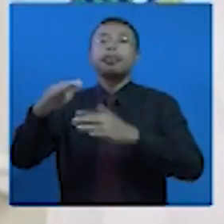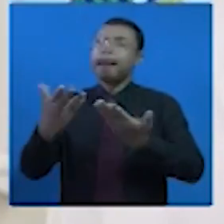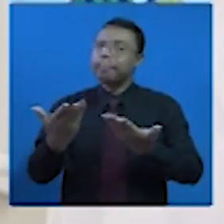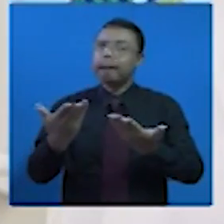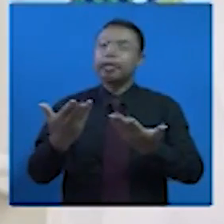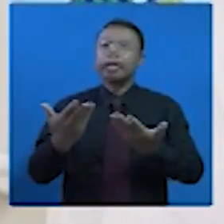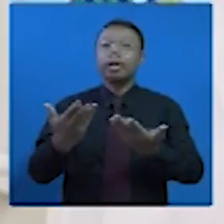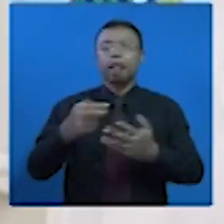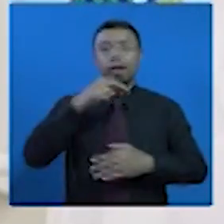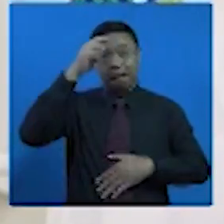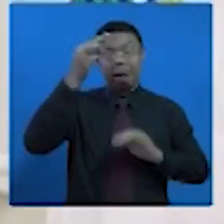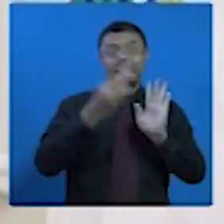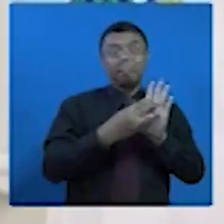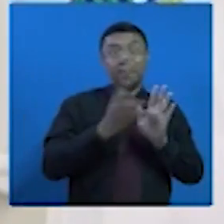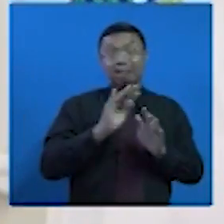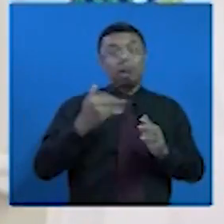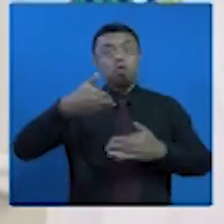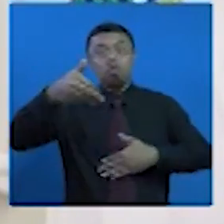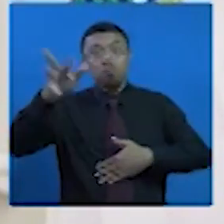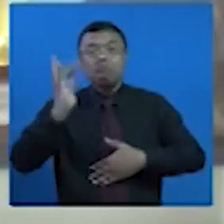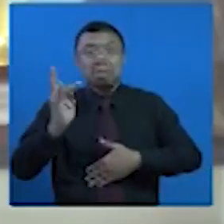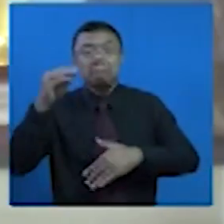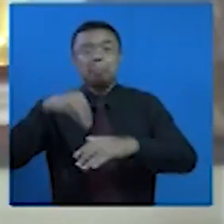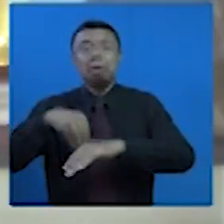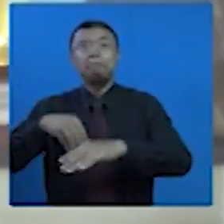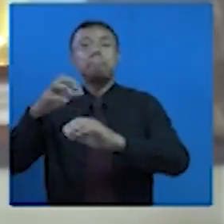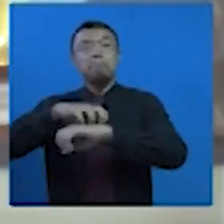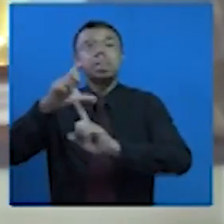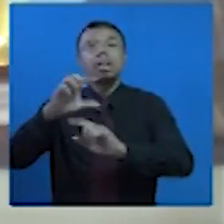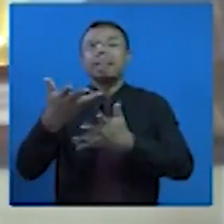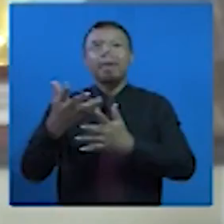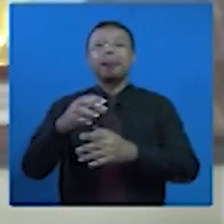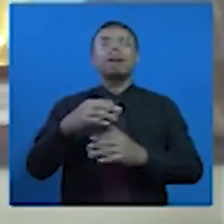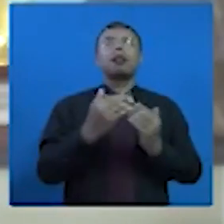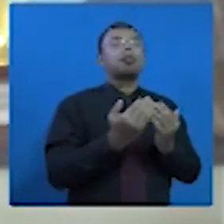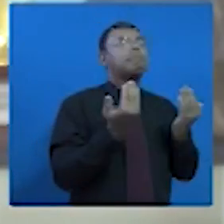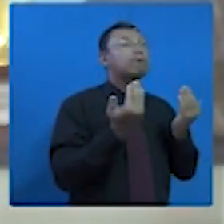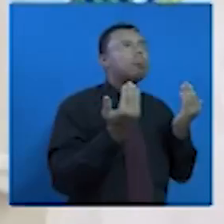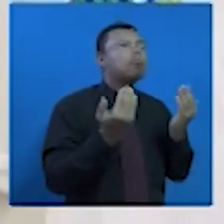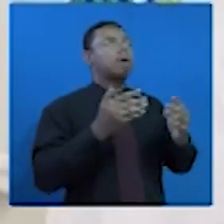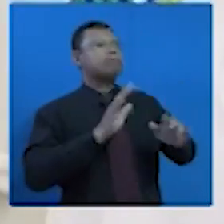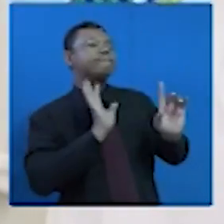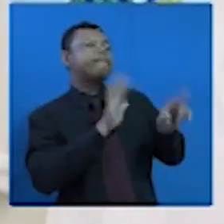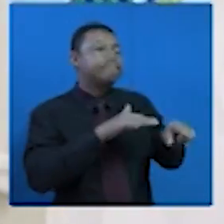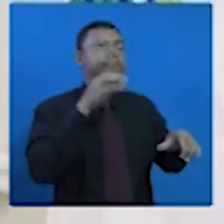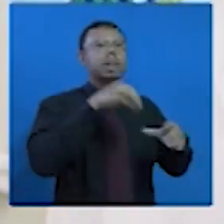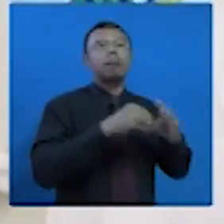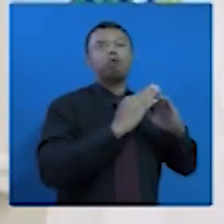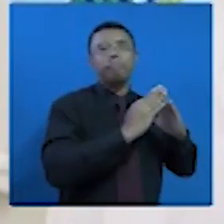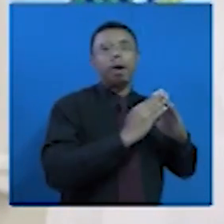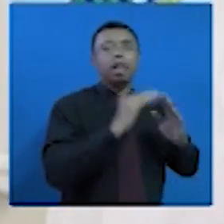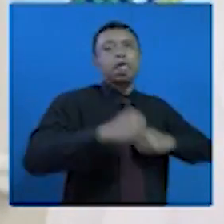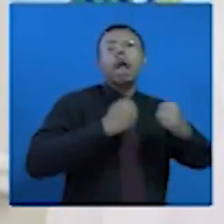kemudian Rasulullah salam tidak meneruskannya di masjid tapi Rasulullah kemudian tarawih di rumah kegiatan